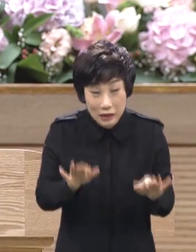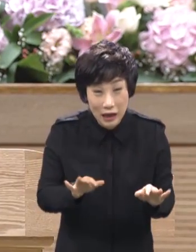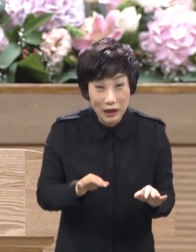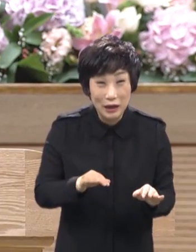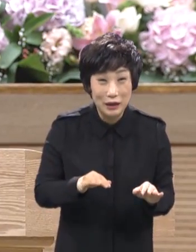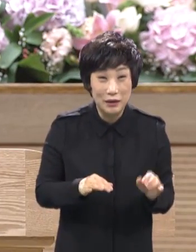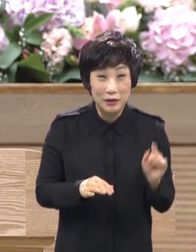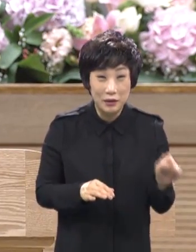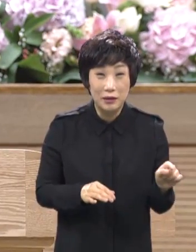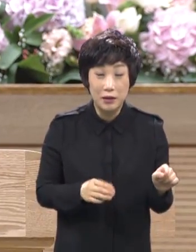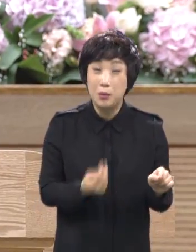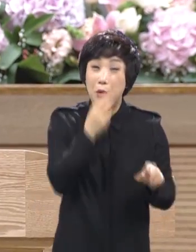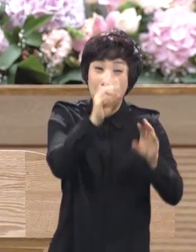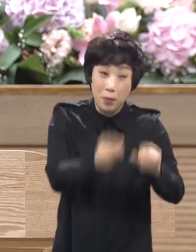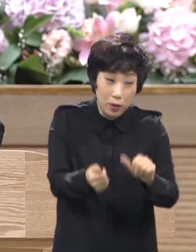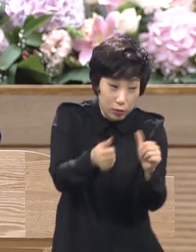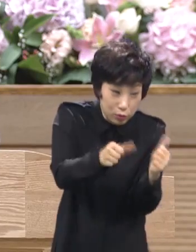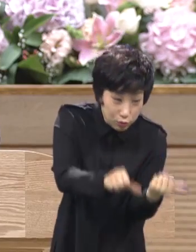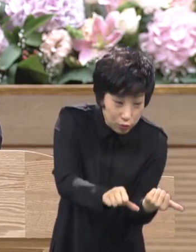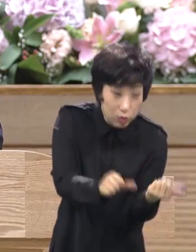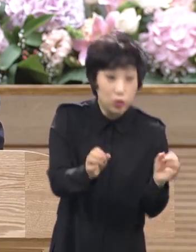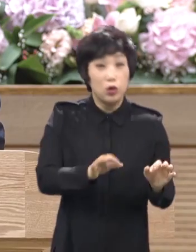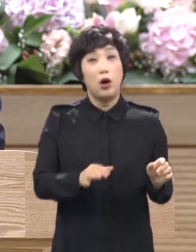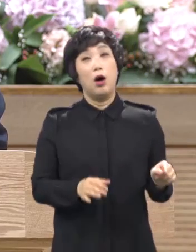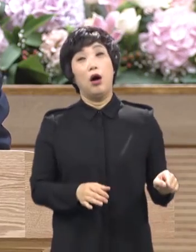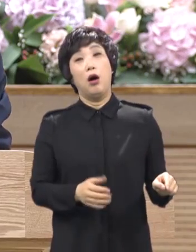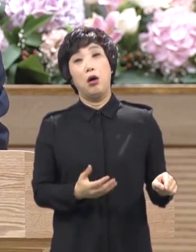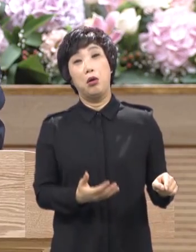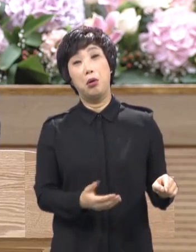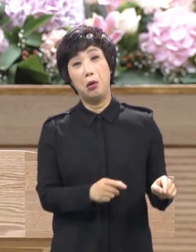그리고 목숨이 끝나는 순간에